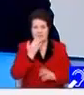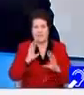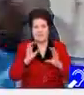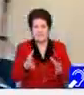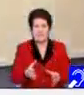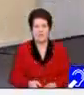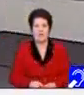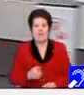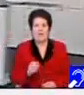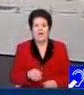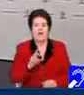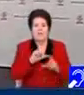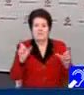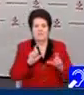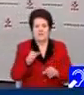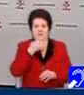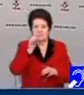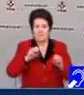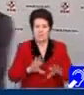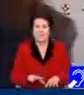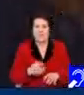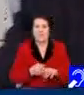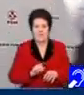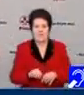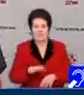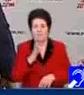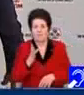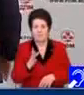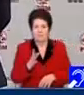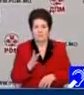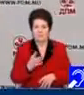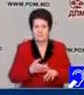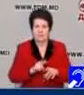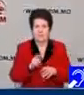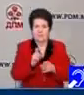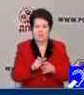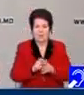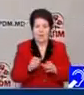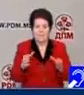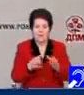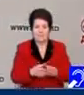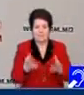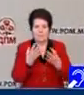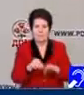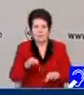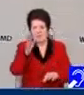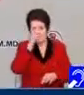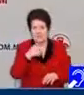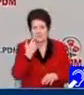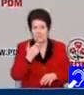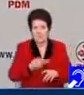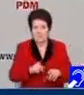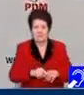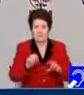internațional. Instanța a pronunțat astăzi hotărârea, relatează RIA Novosti. Purtătorul de cuvânt al Partidului Democrat de la Chișinău spune că prin